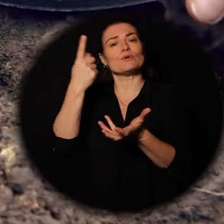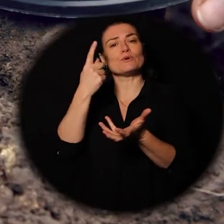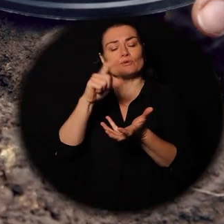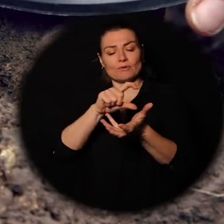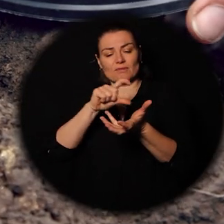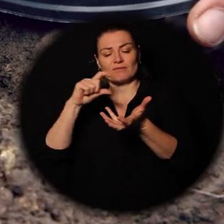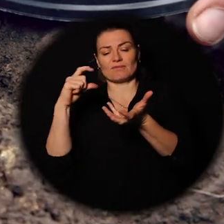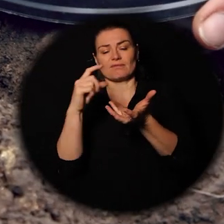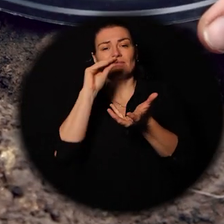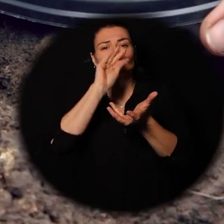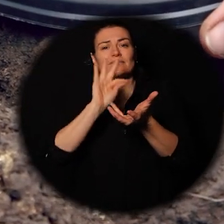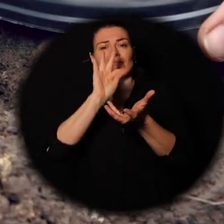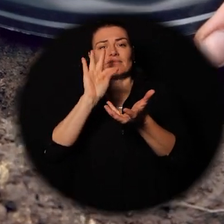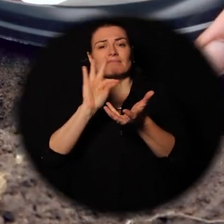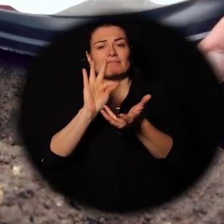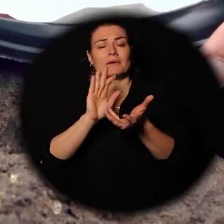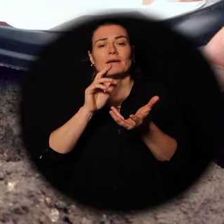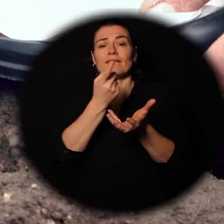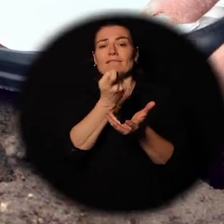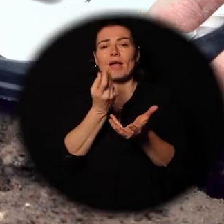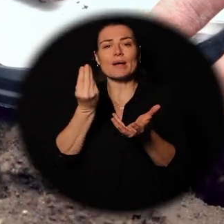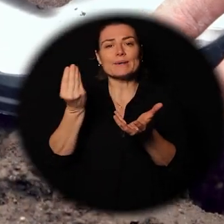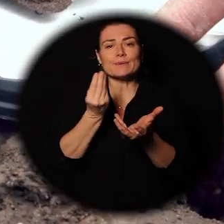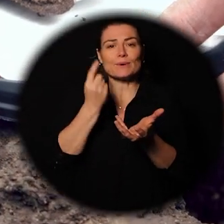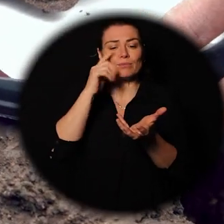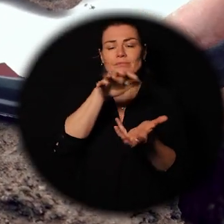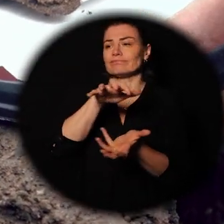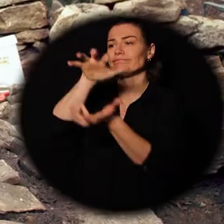de restauration des métaux.